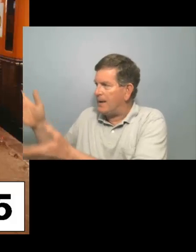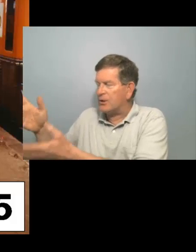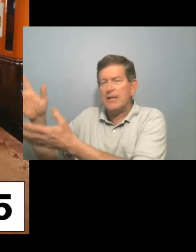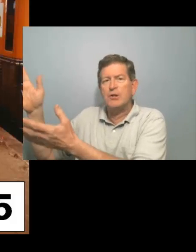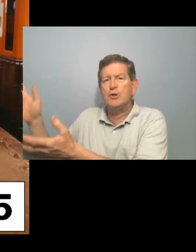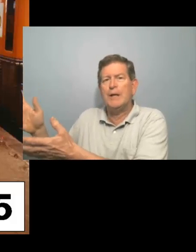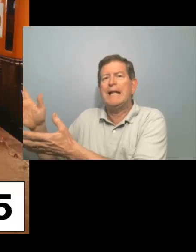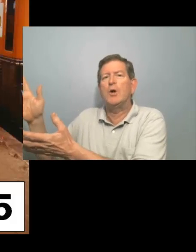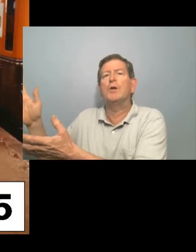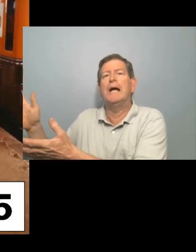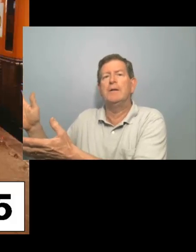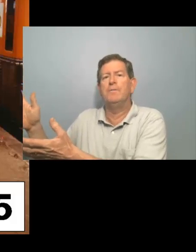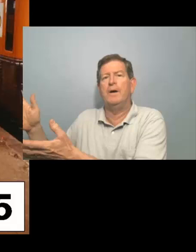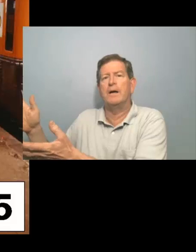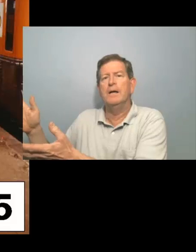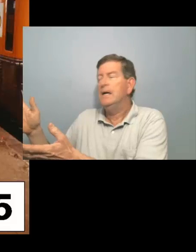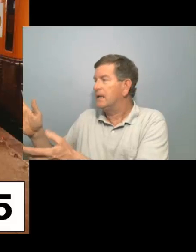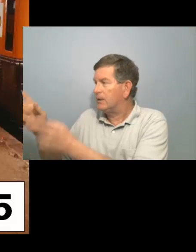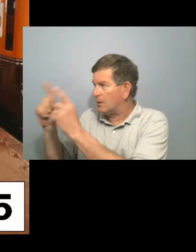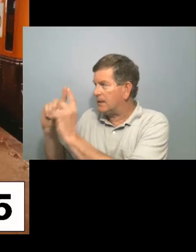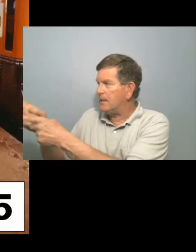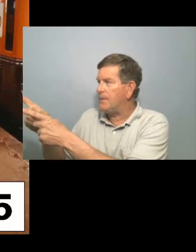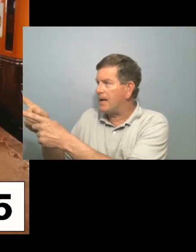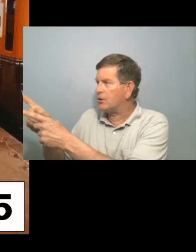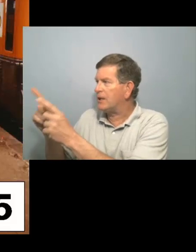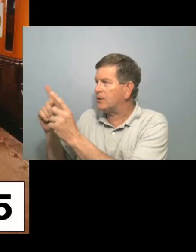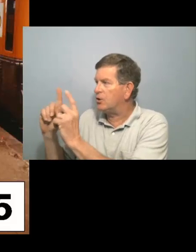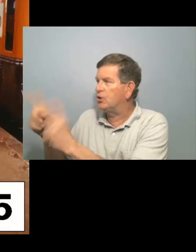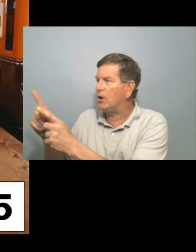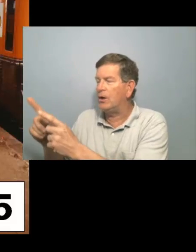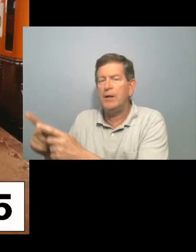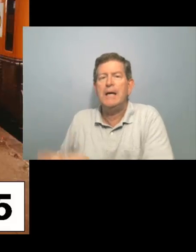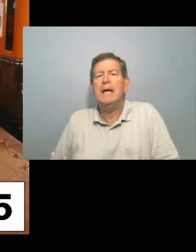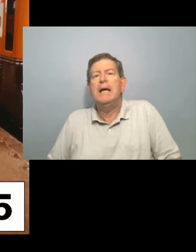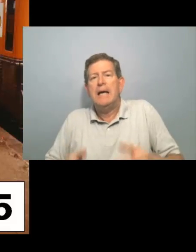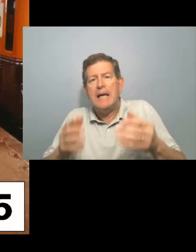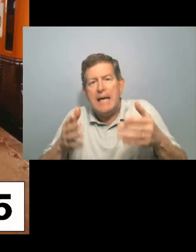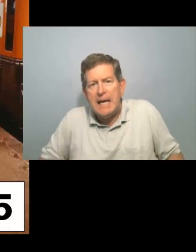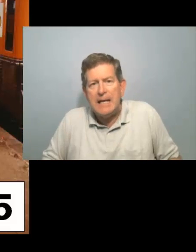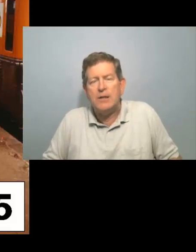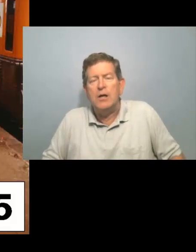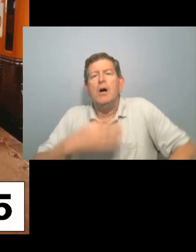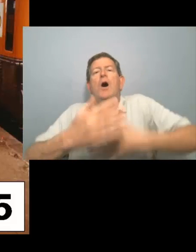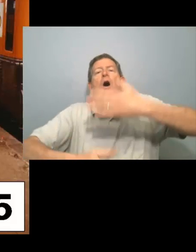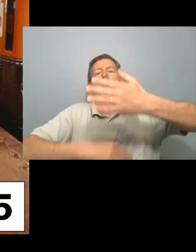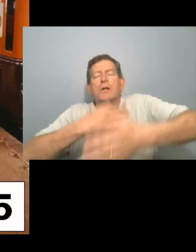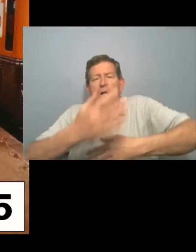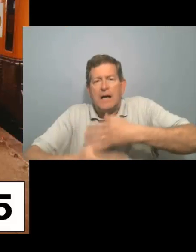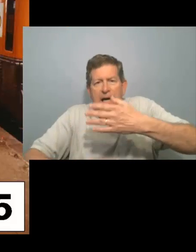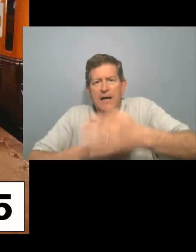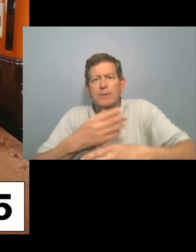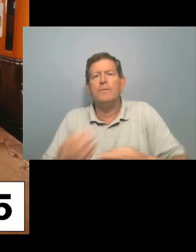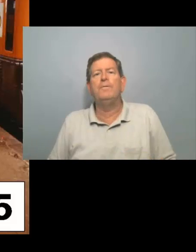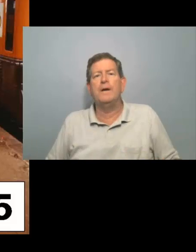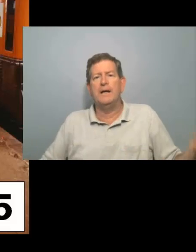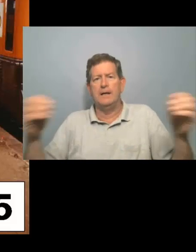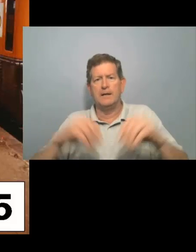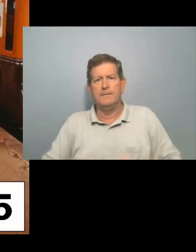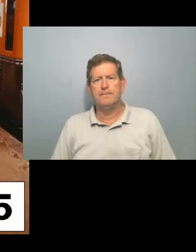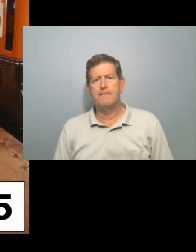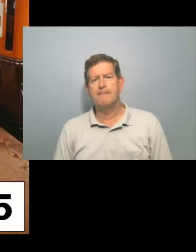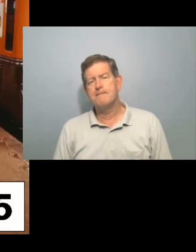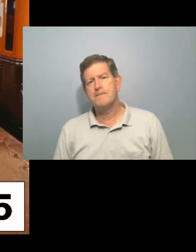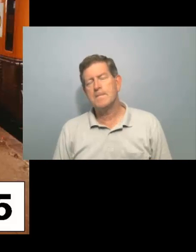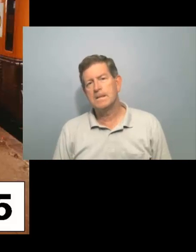dans cette image? Qu'est-ce que John est en train de faire? Dans cette image, qu'est-ce que John est en train de